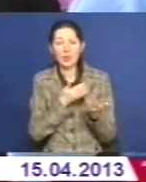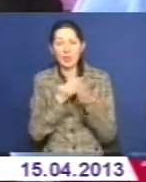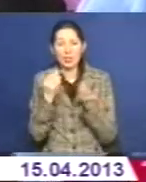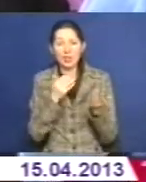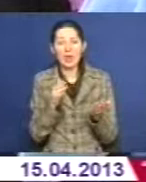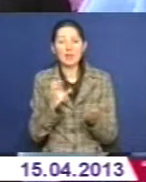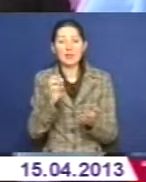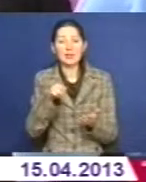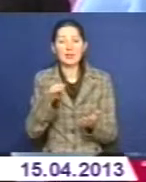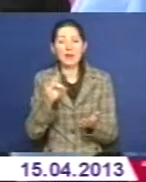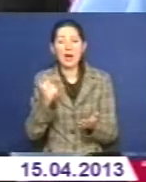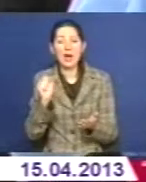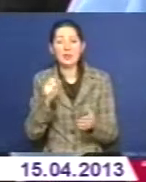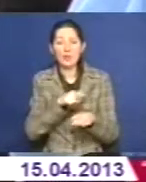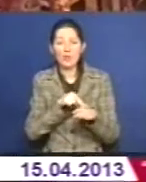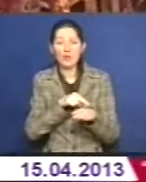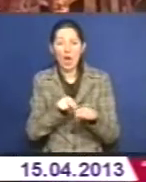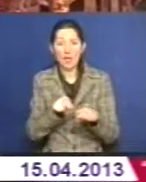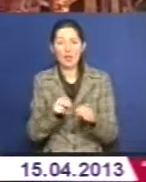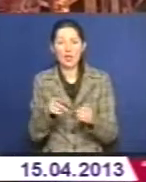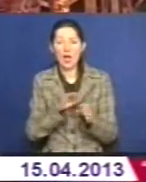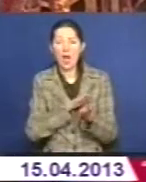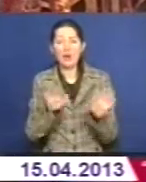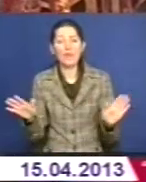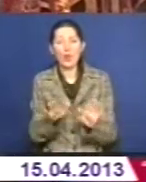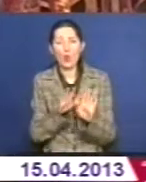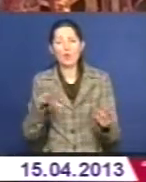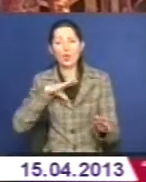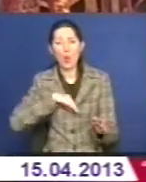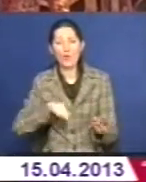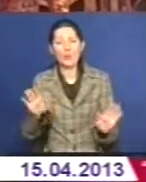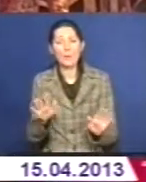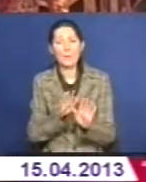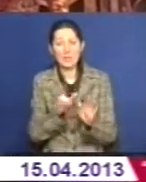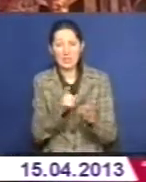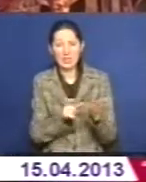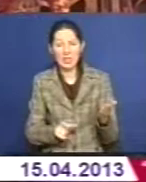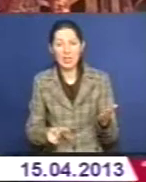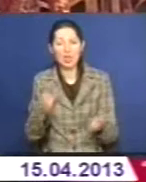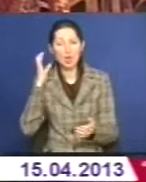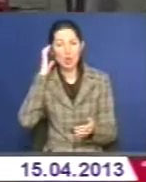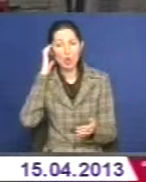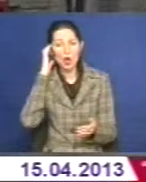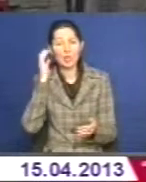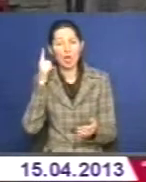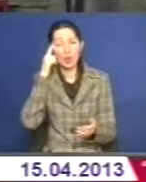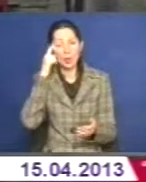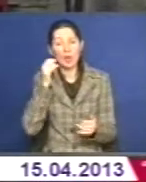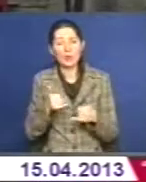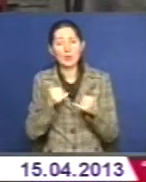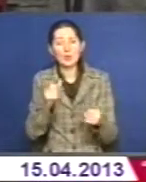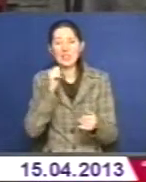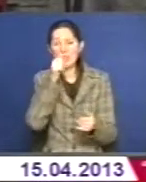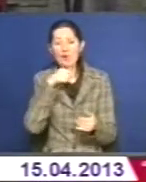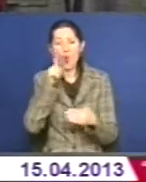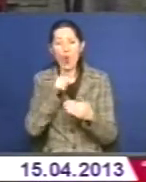Євангелія, виконували духовні пісні, слухали розважання, присвячені Року Віри, що його офіційно